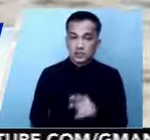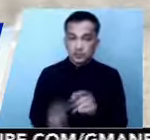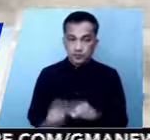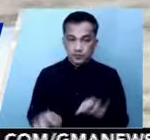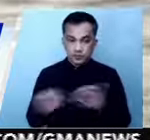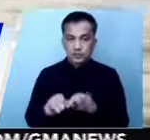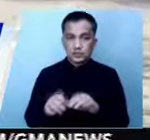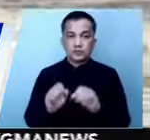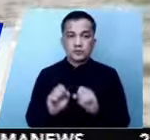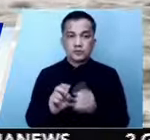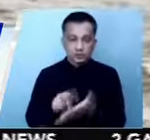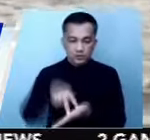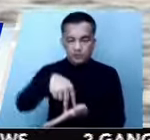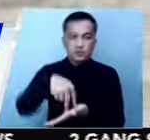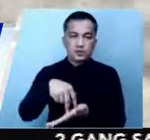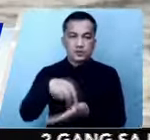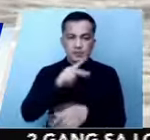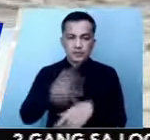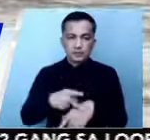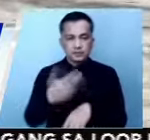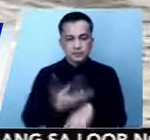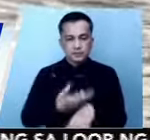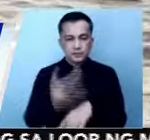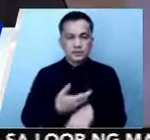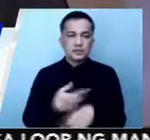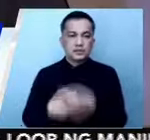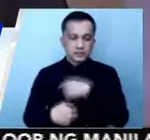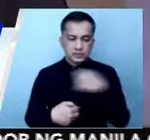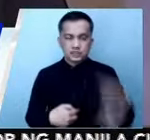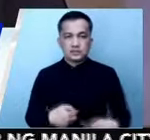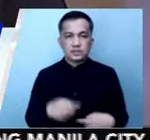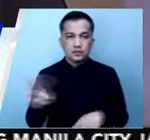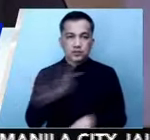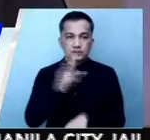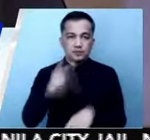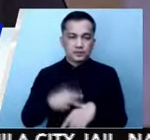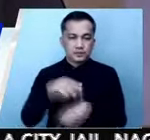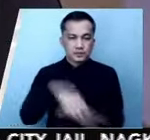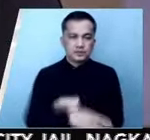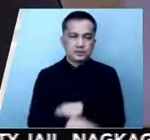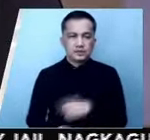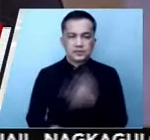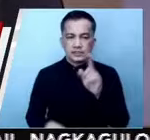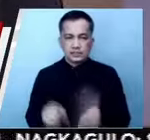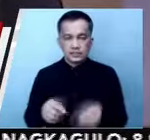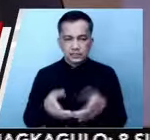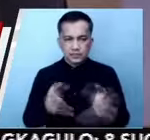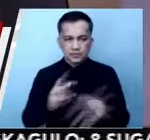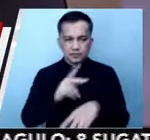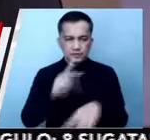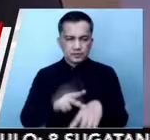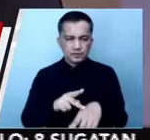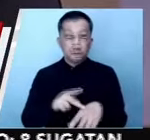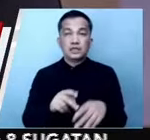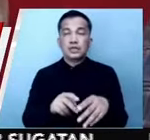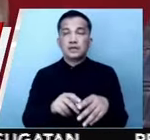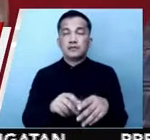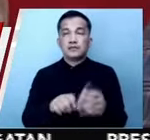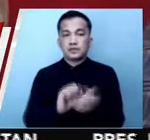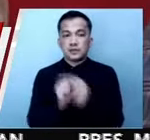Pilipinas laban sa pangaharas ng China sa West Philippine Sea. We cannot allow the Philippines to become an example of